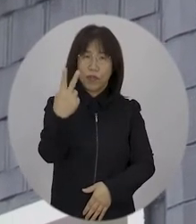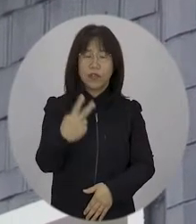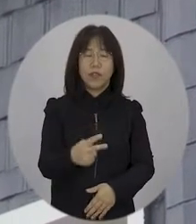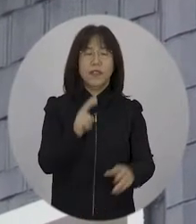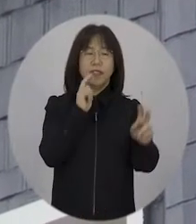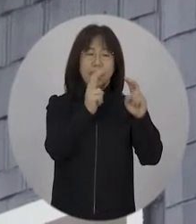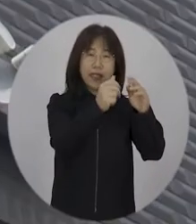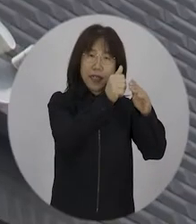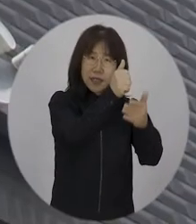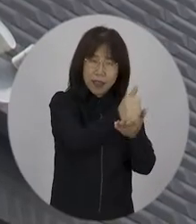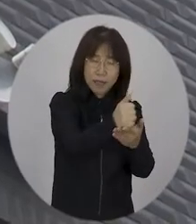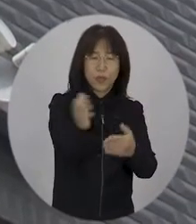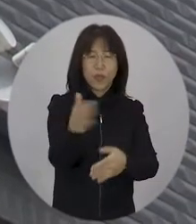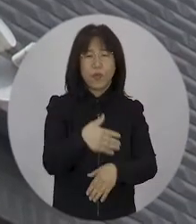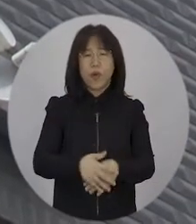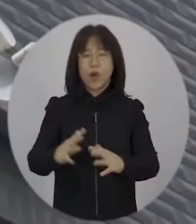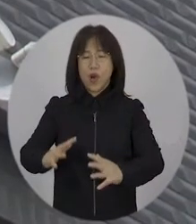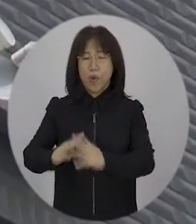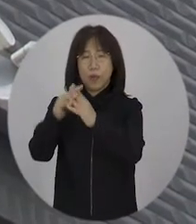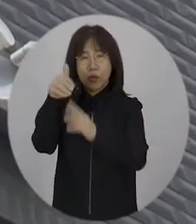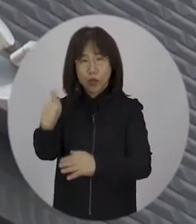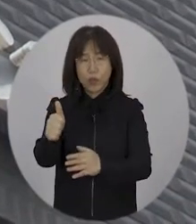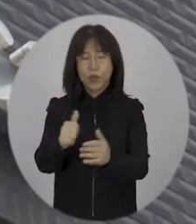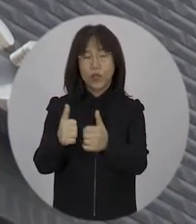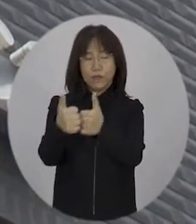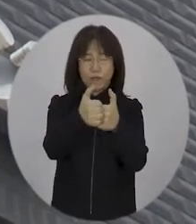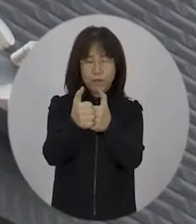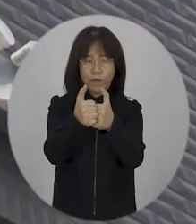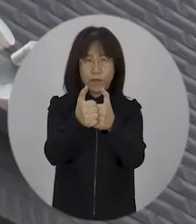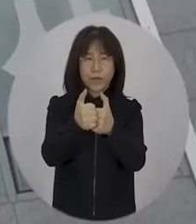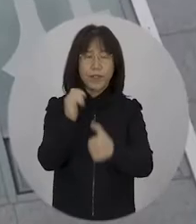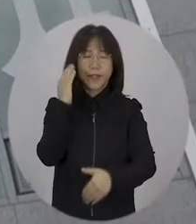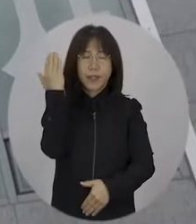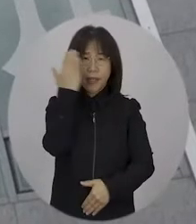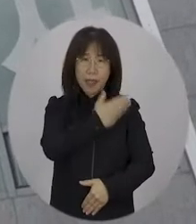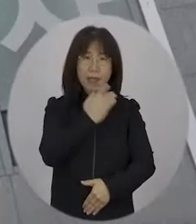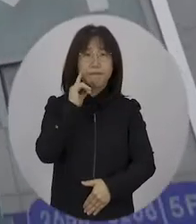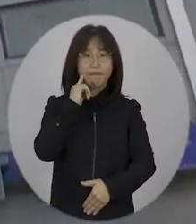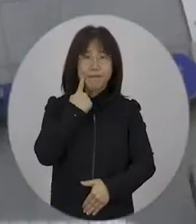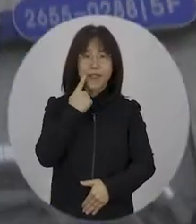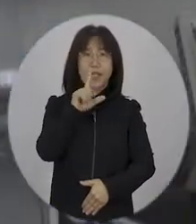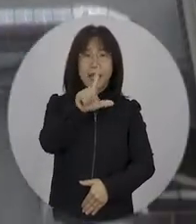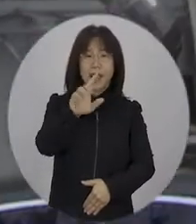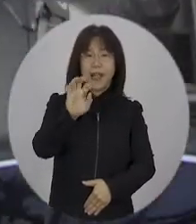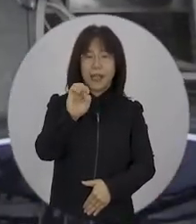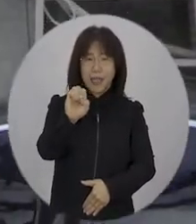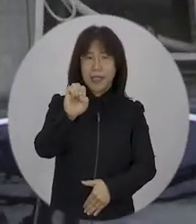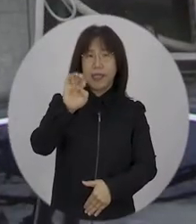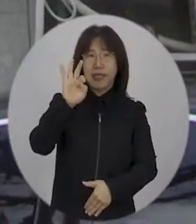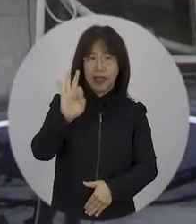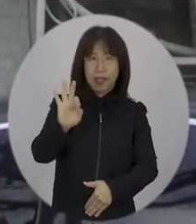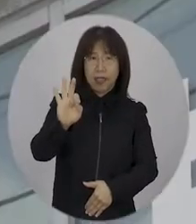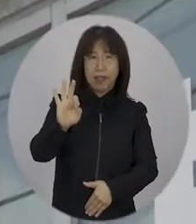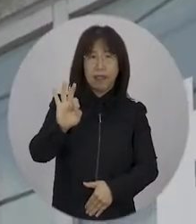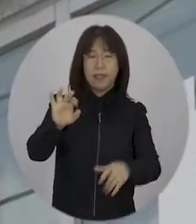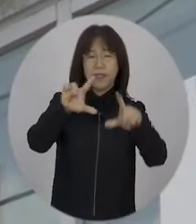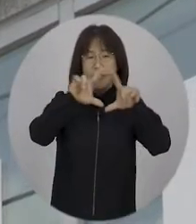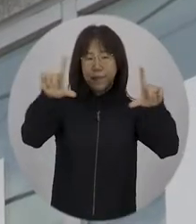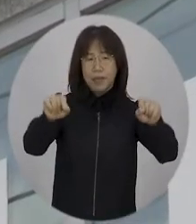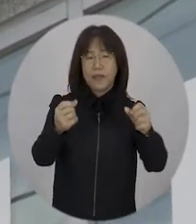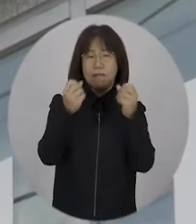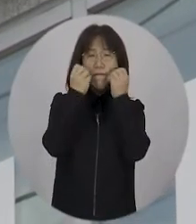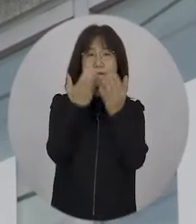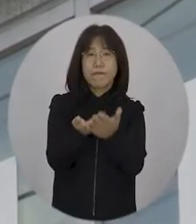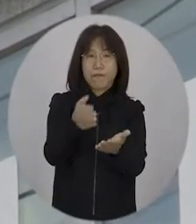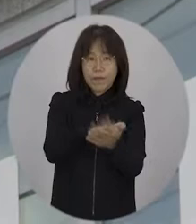업주 의견과 디자인 전문가 심의를 거쳐 깔끔하고 특색 있는 LED 간판으로 설치됐습니다. 강서구는 이번 사업